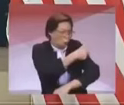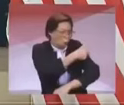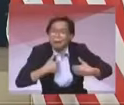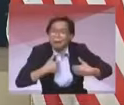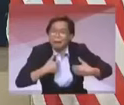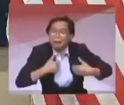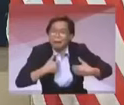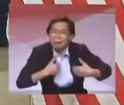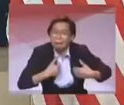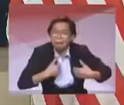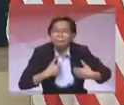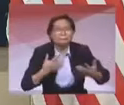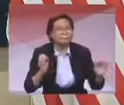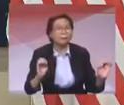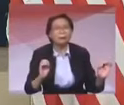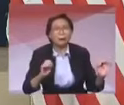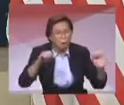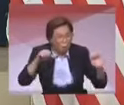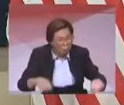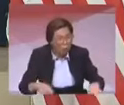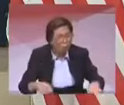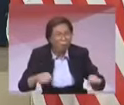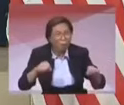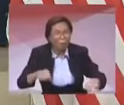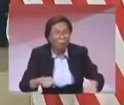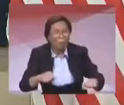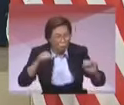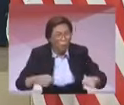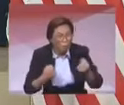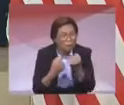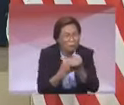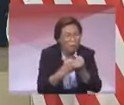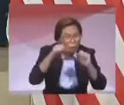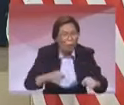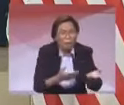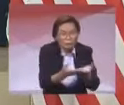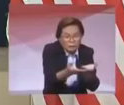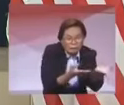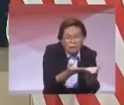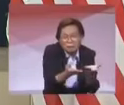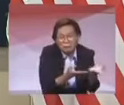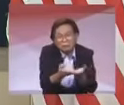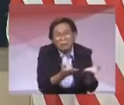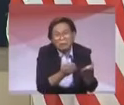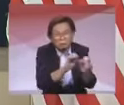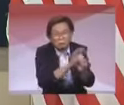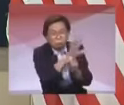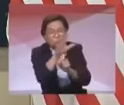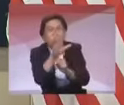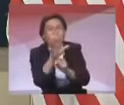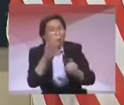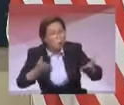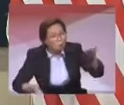facilities. Apakah akan mampu untuk menampung peningkatan kes-kes COVID positif COVID-19